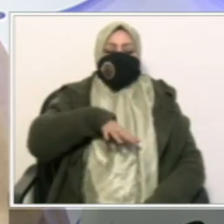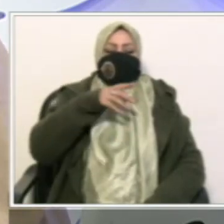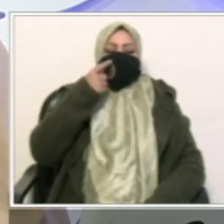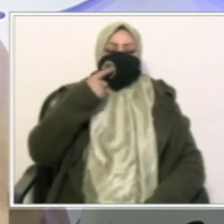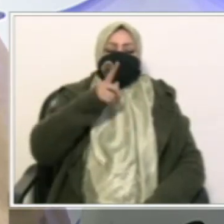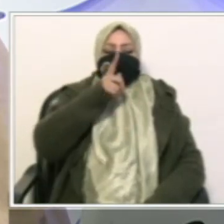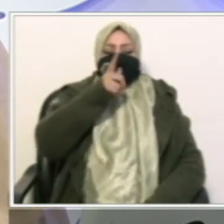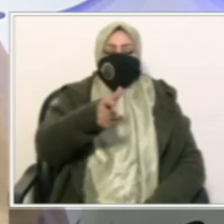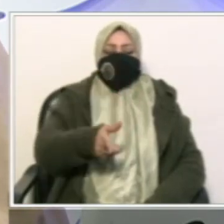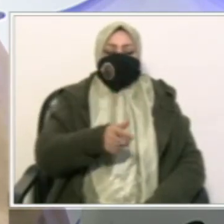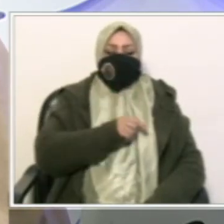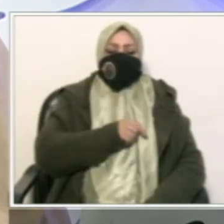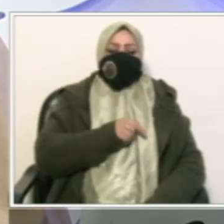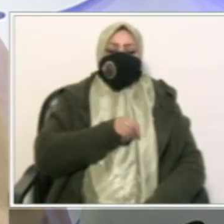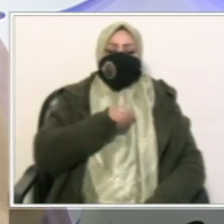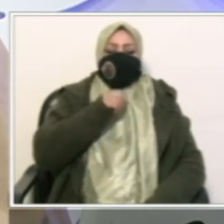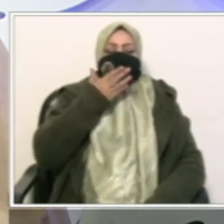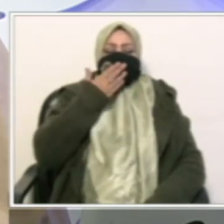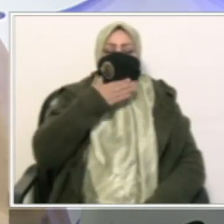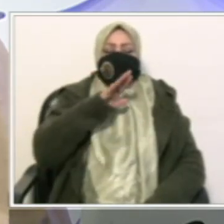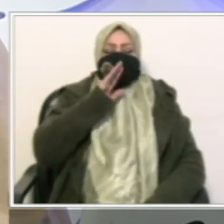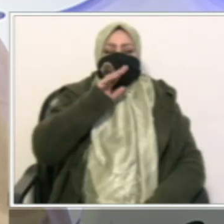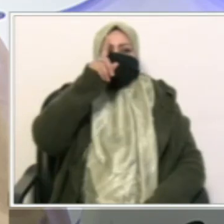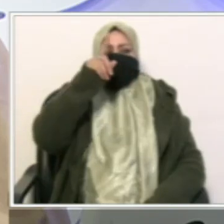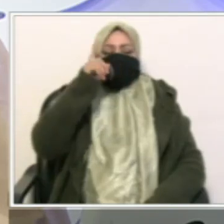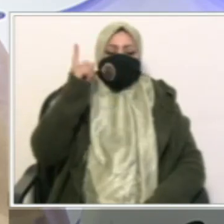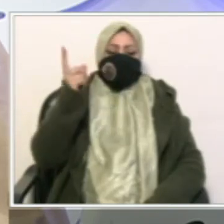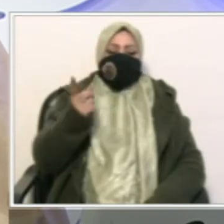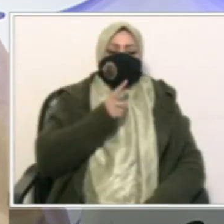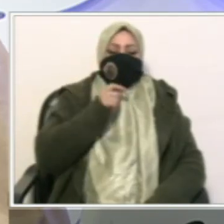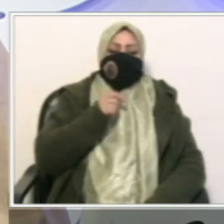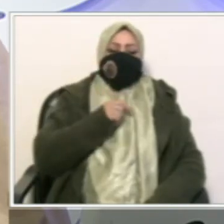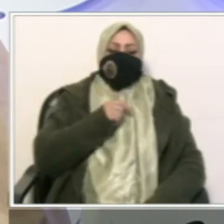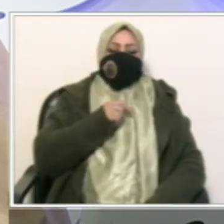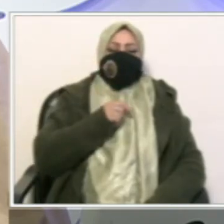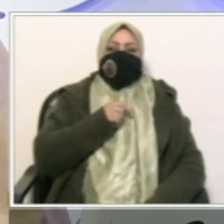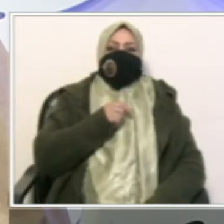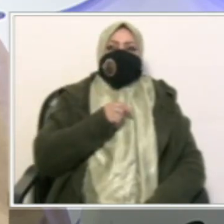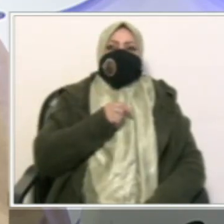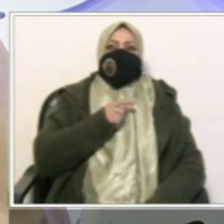العالمين، قال الله في عليائه: